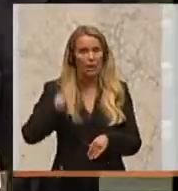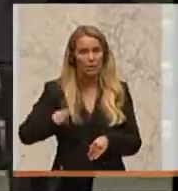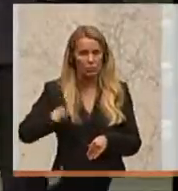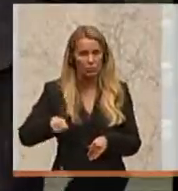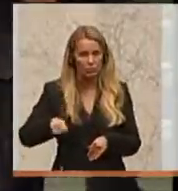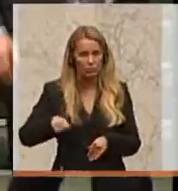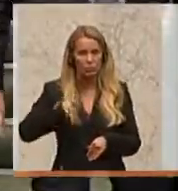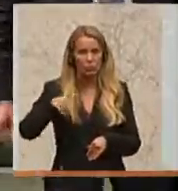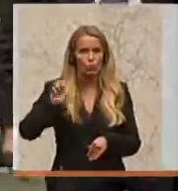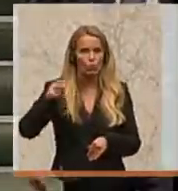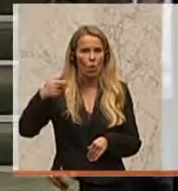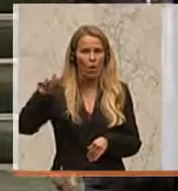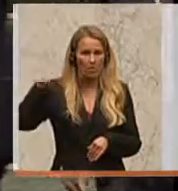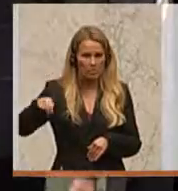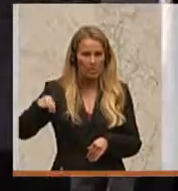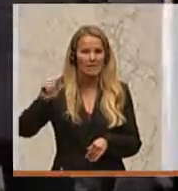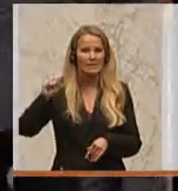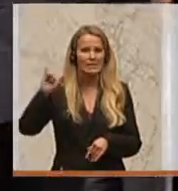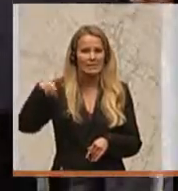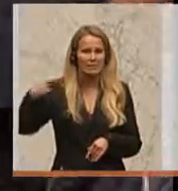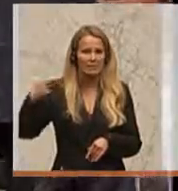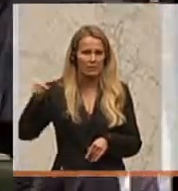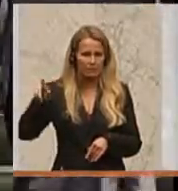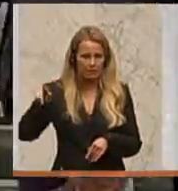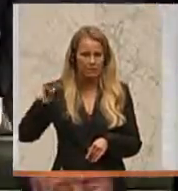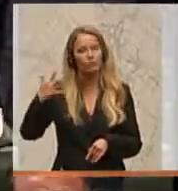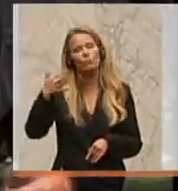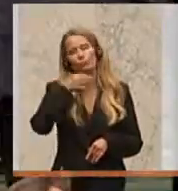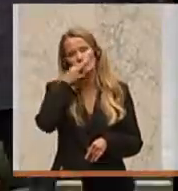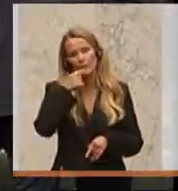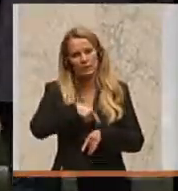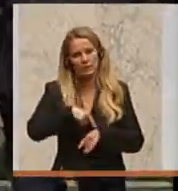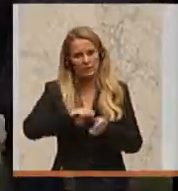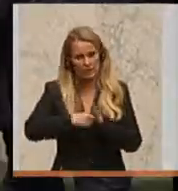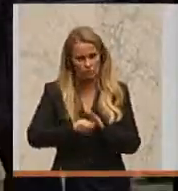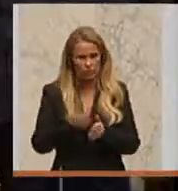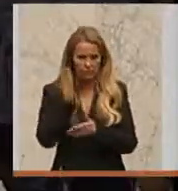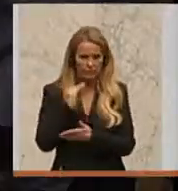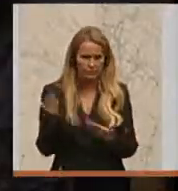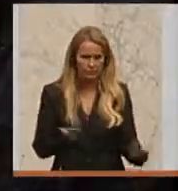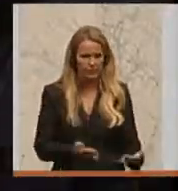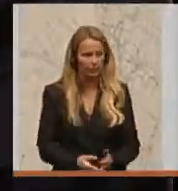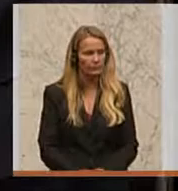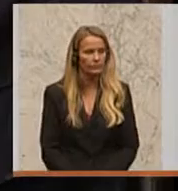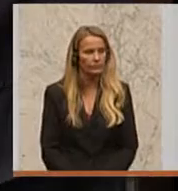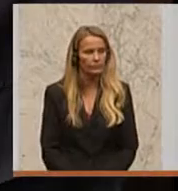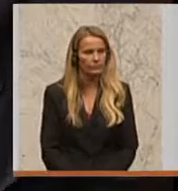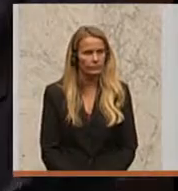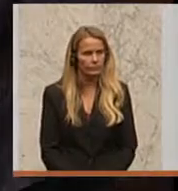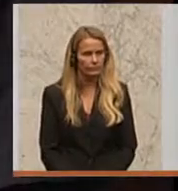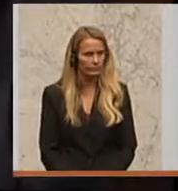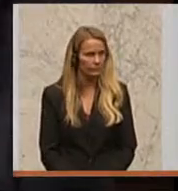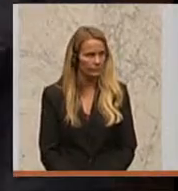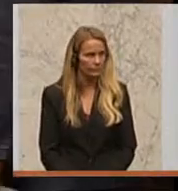etwa bei der Ermächtigung der Bahnmilliarden der letzten Sitzung. Der Umstand, dass er damals seine Ablehnung nicht öffentlich verteidigen durfte, hat zu